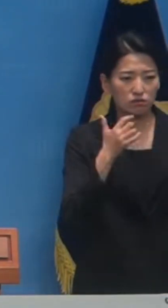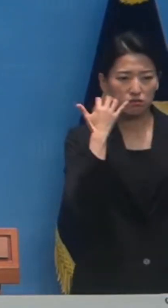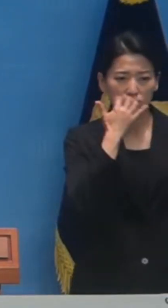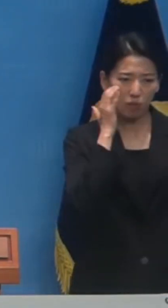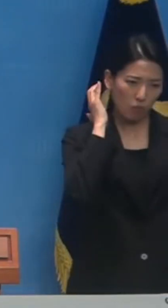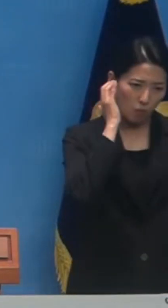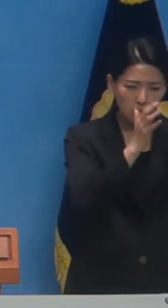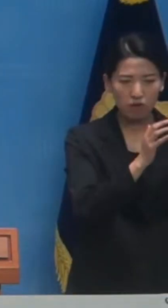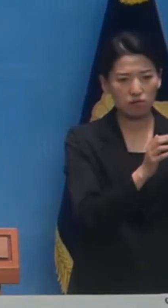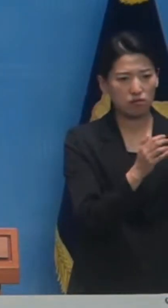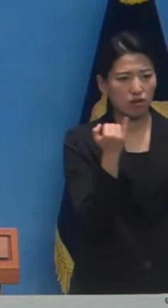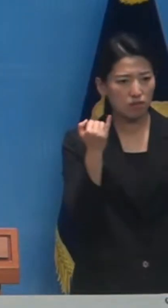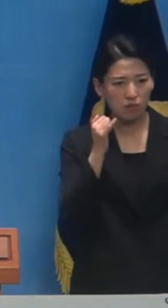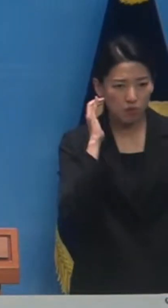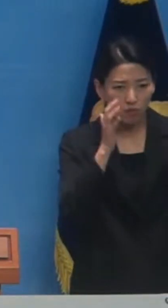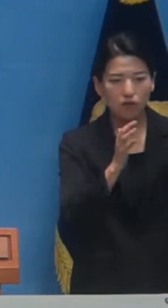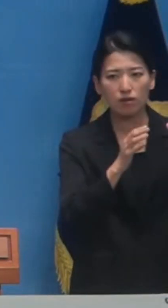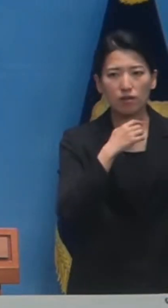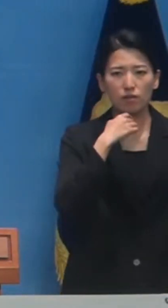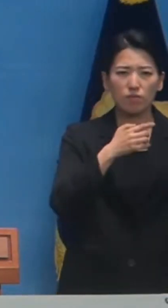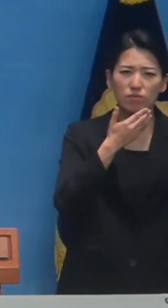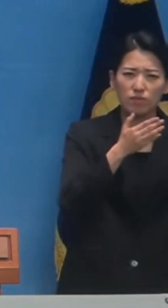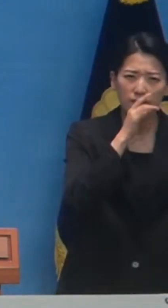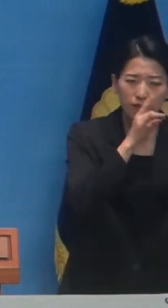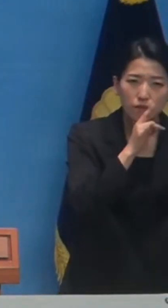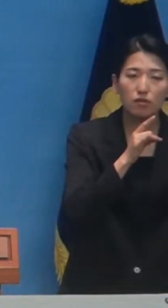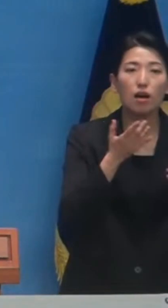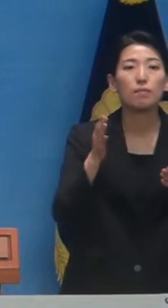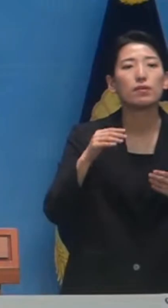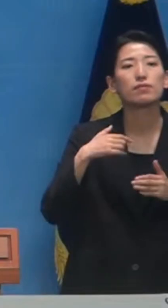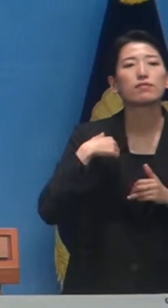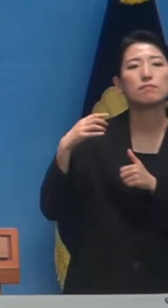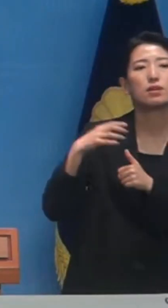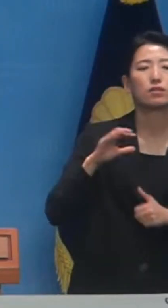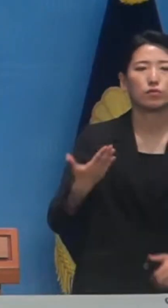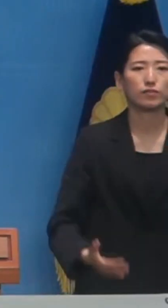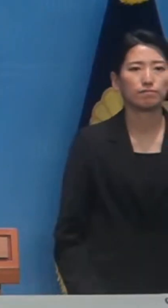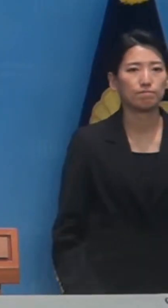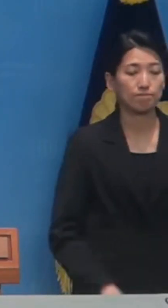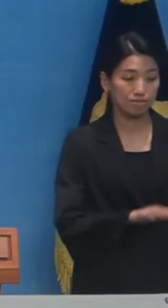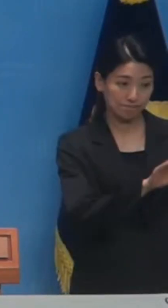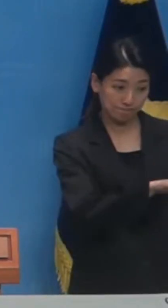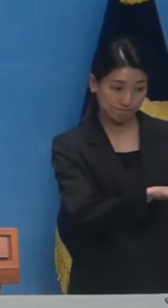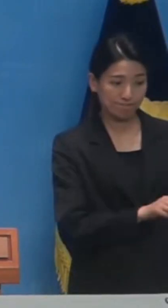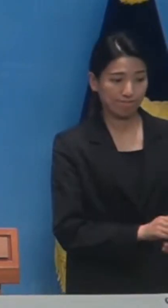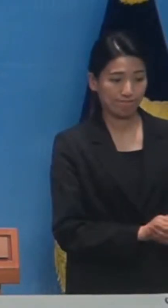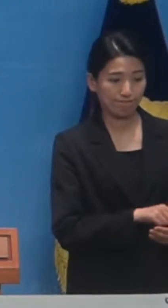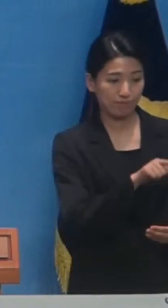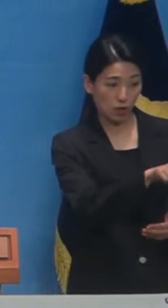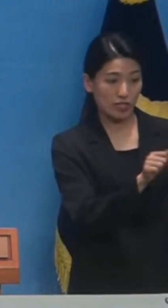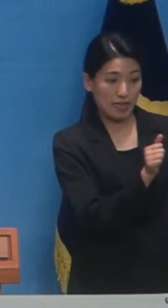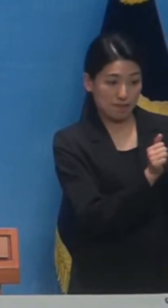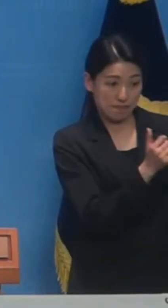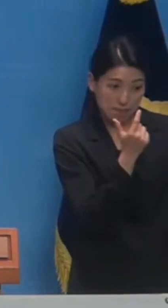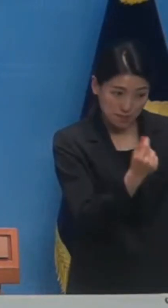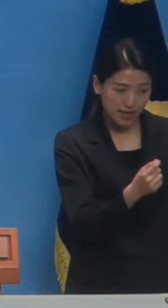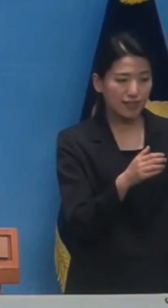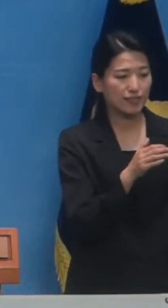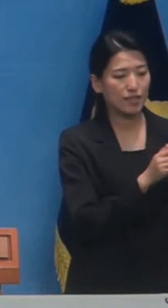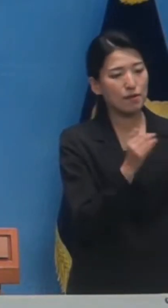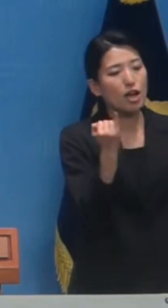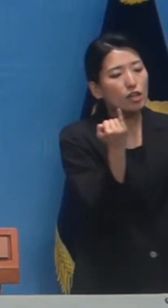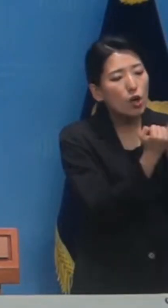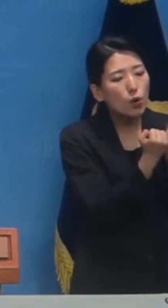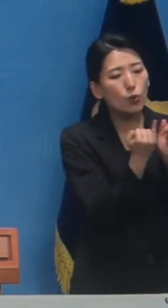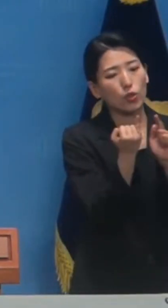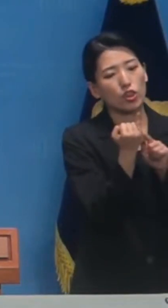수 있습니다. 가정에서 남자아이에게 너는 남자야, 결혼은 남녀 간에 하는 것이야 라고 가르쳤을